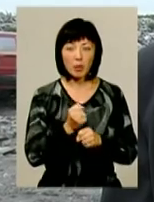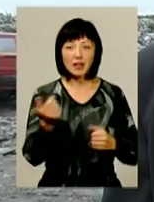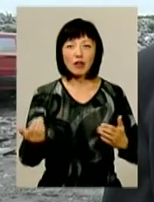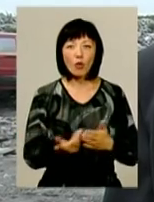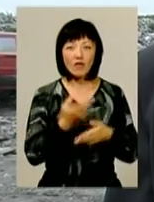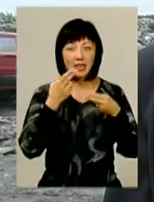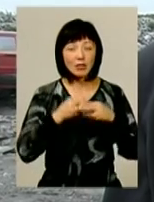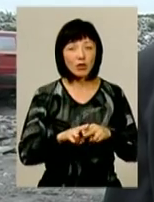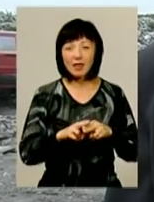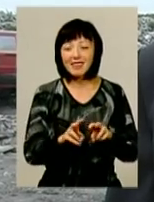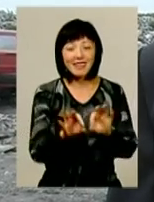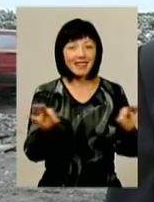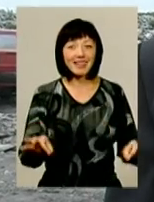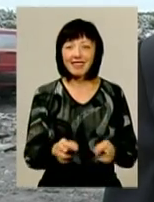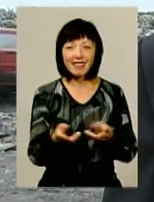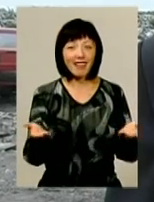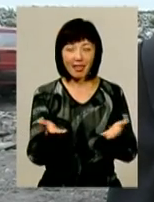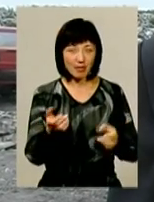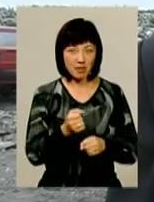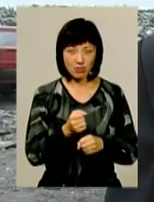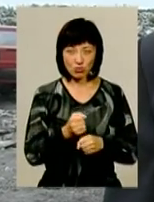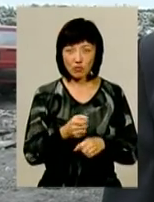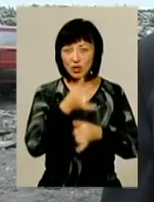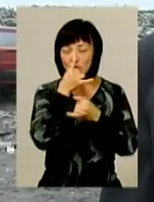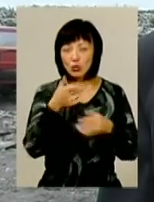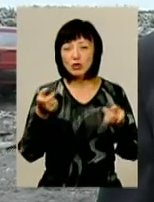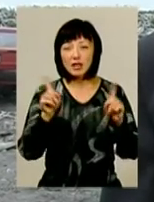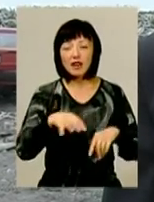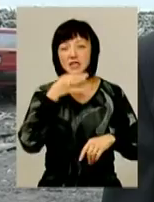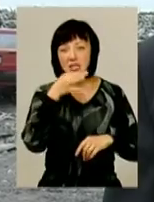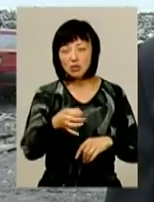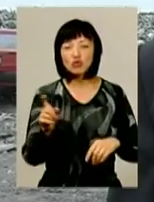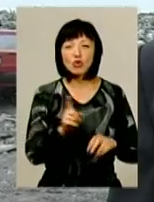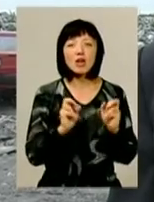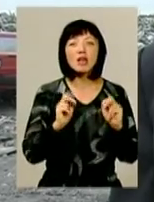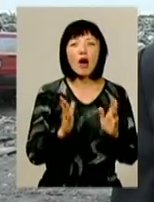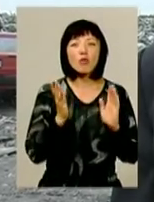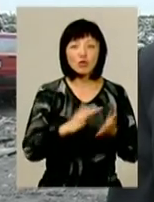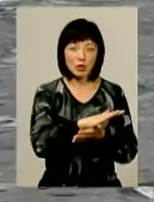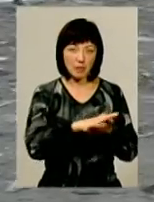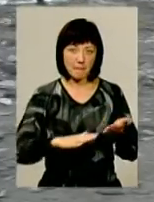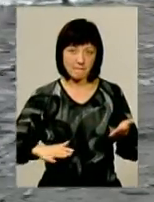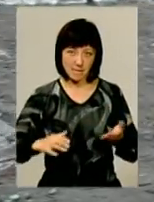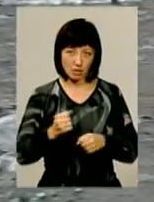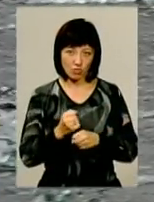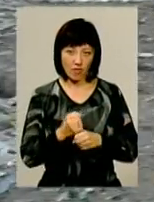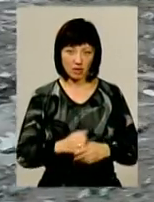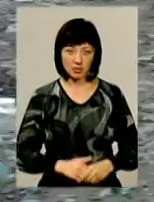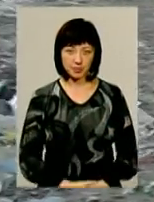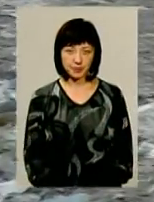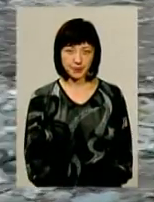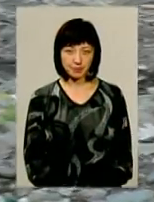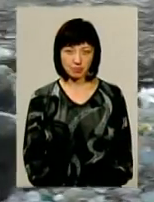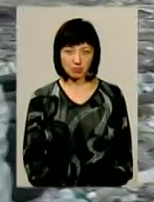новітні технології, які ніде не працюють. Тобто вони не можуть навіть казати, що і як буде працювати. Світлана Золота,